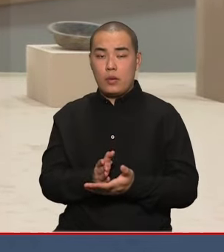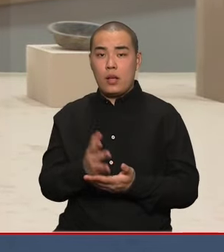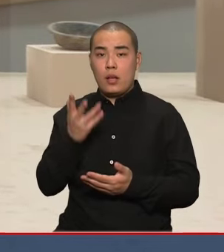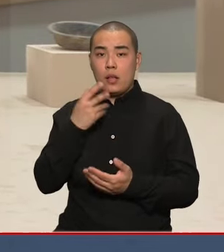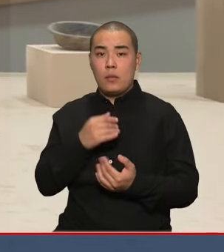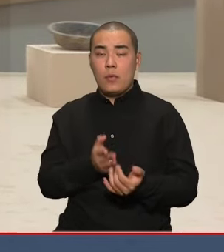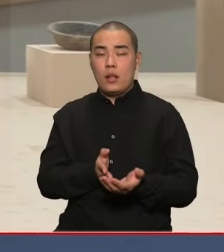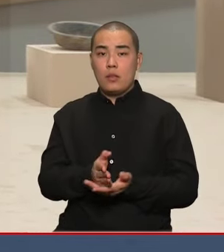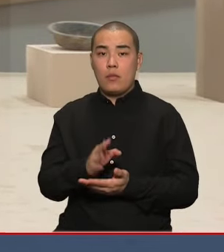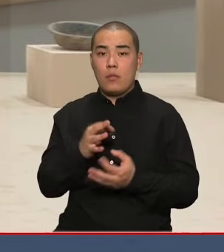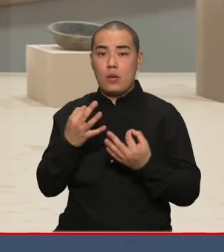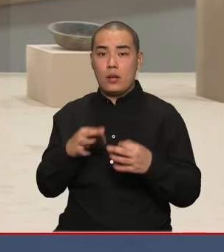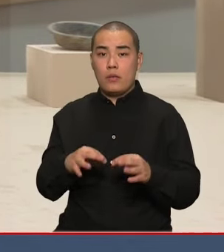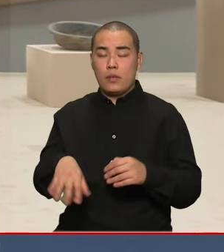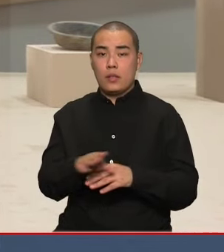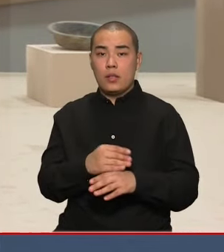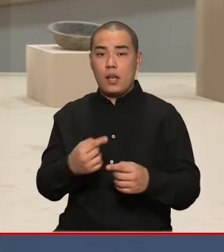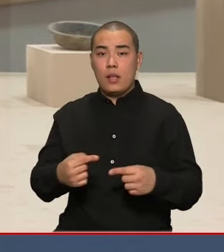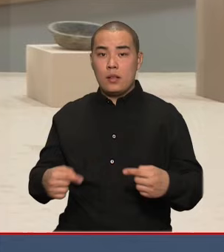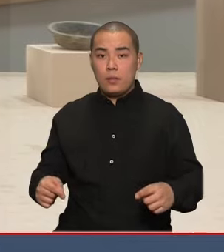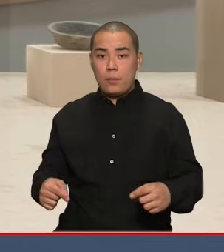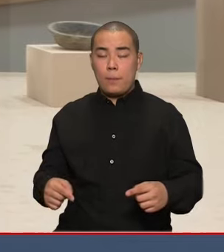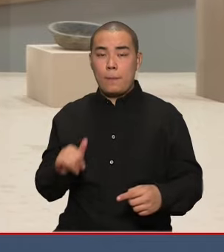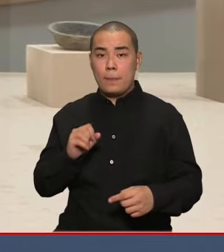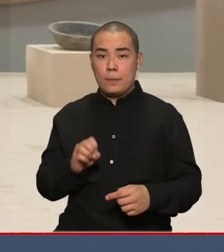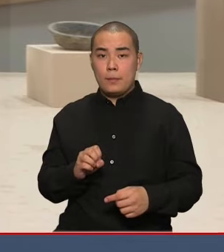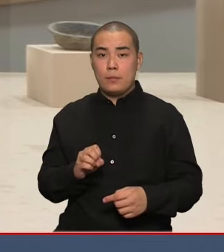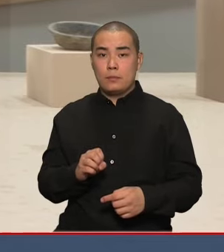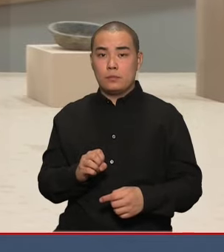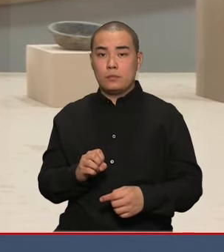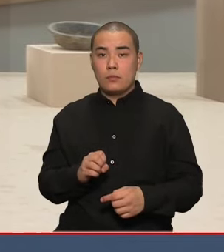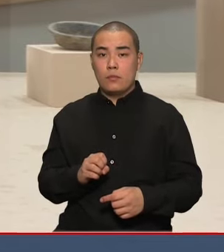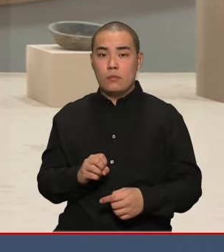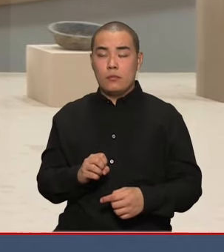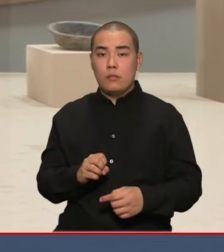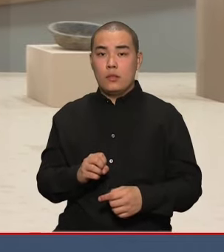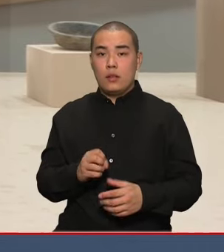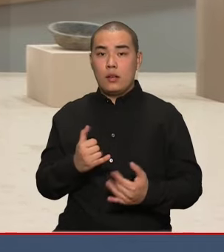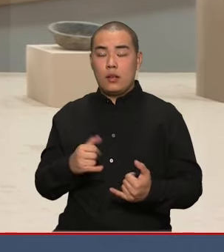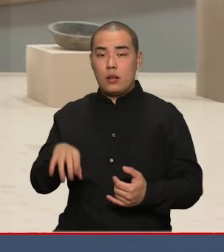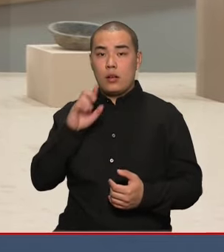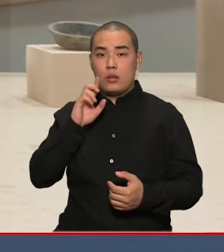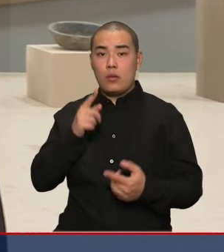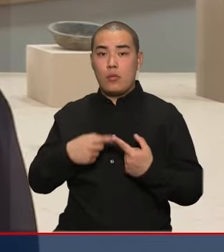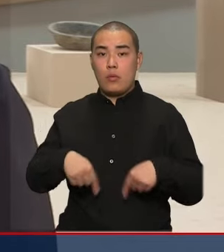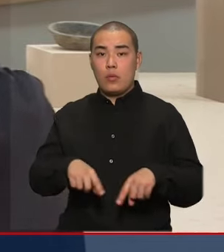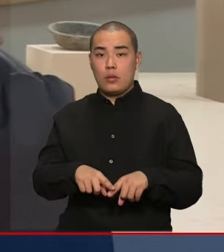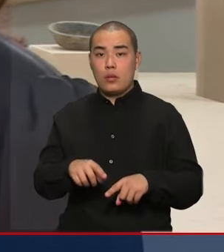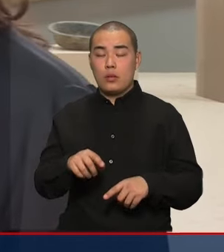есть политическая воля, все остальные уже, наверное, особенно государственные органы,